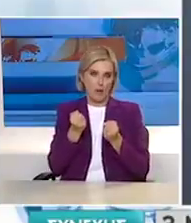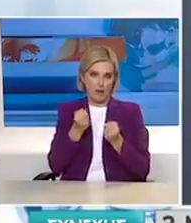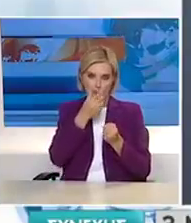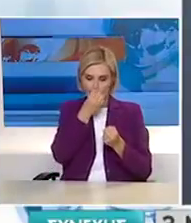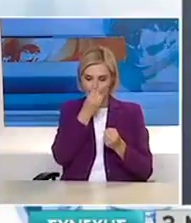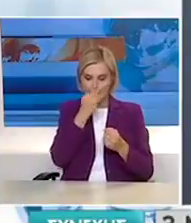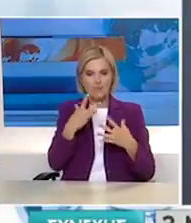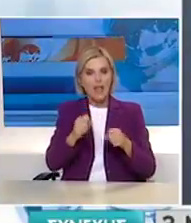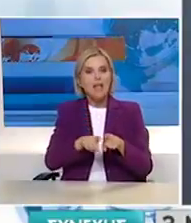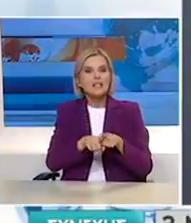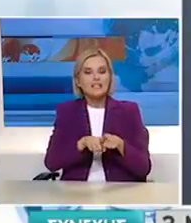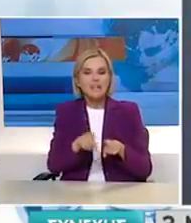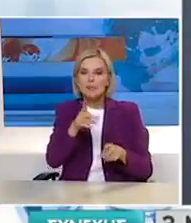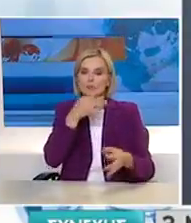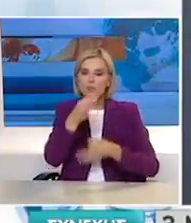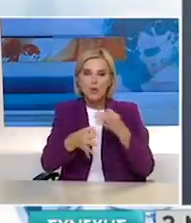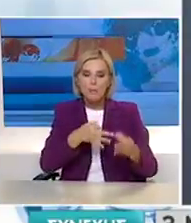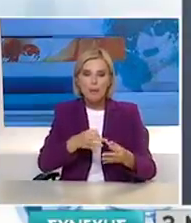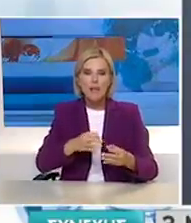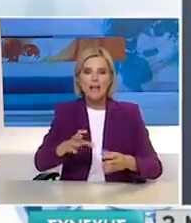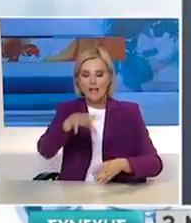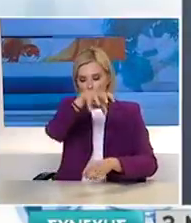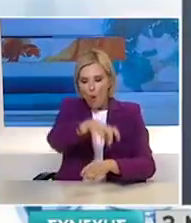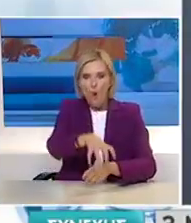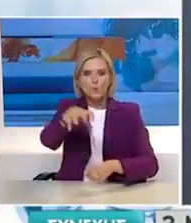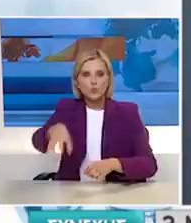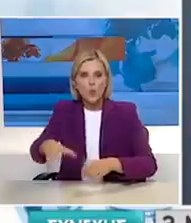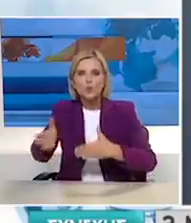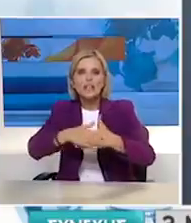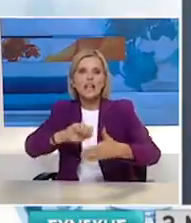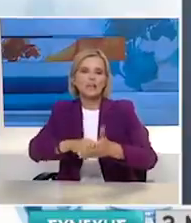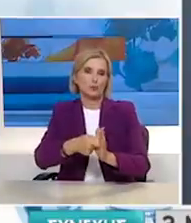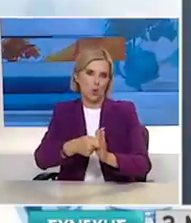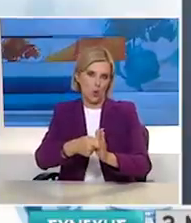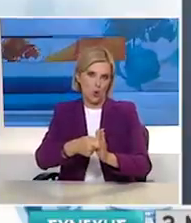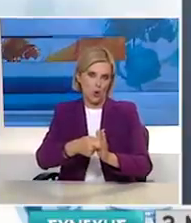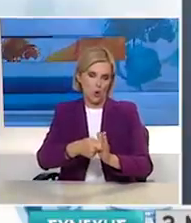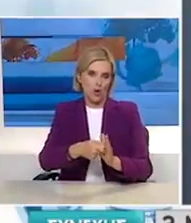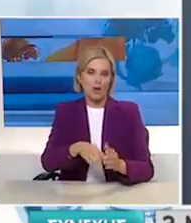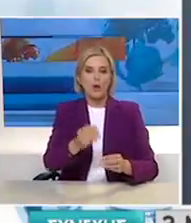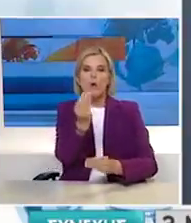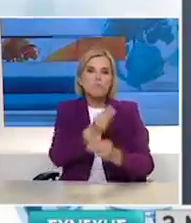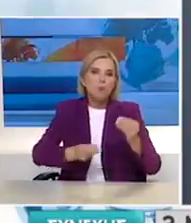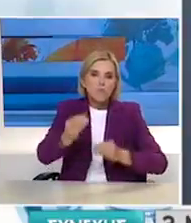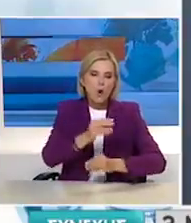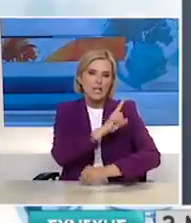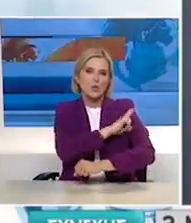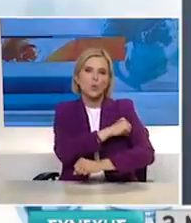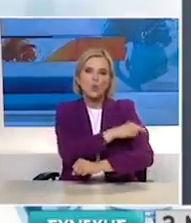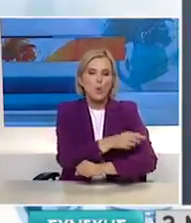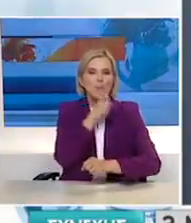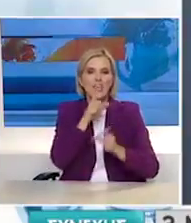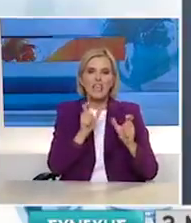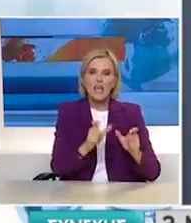έχει σχέση με αυτό που είπα και για κλειστούς χώρους. Όταν το 99,7% προκύπτει από τέτοια φαινόμενα υπερμετάδοσης σε κλειστούς χώρους,